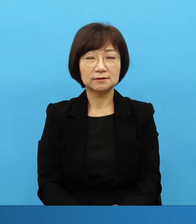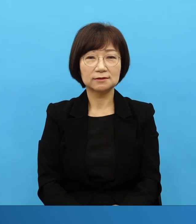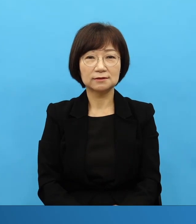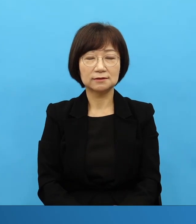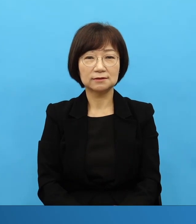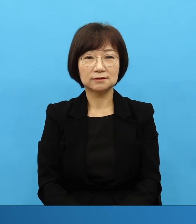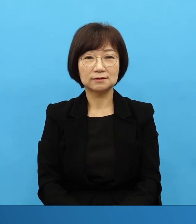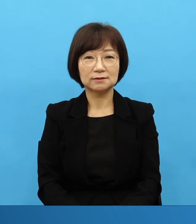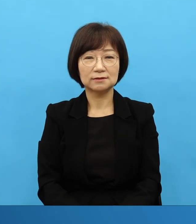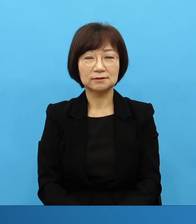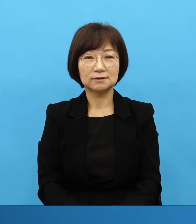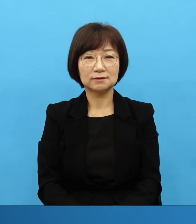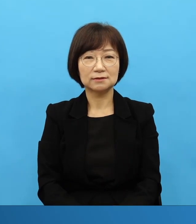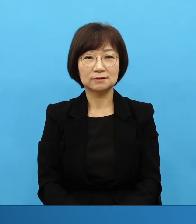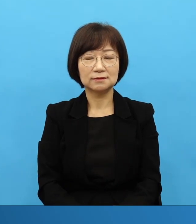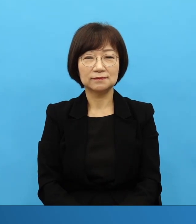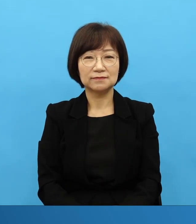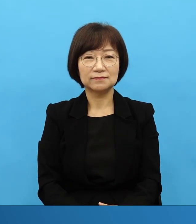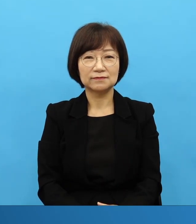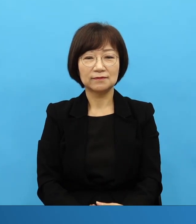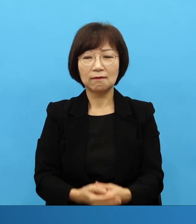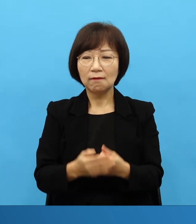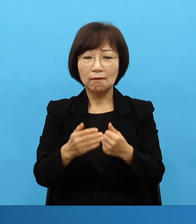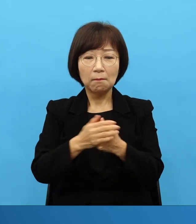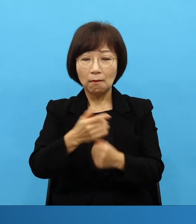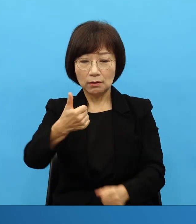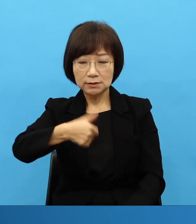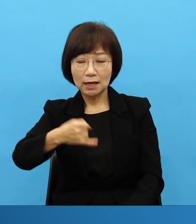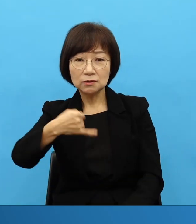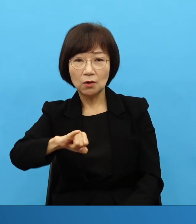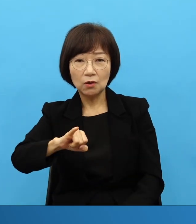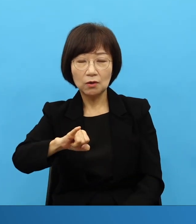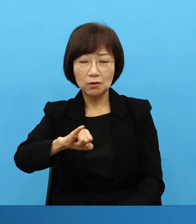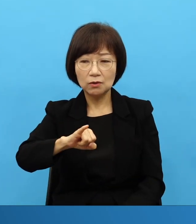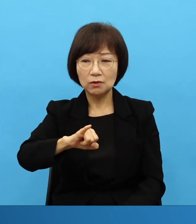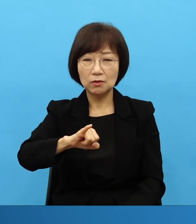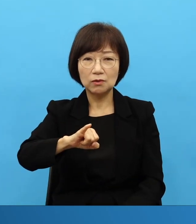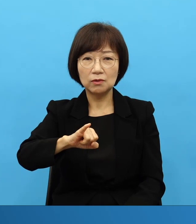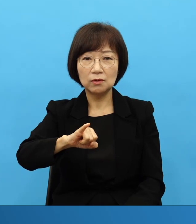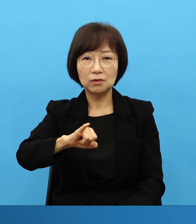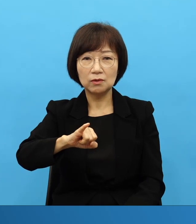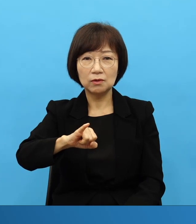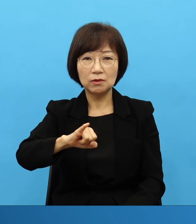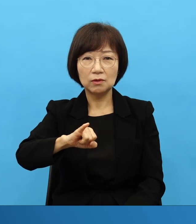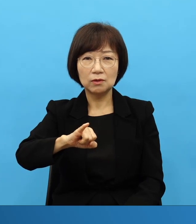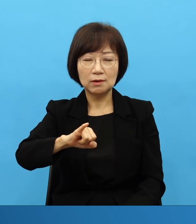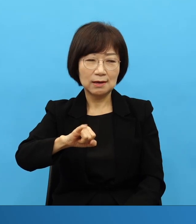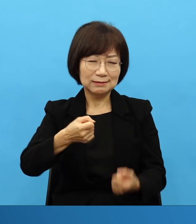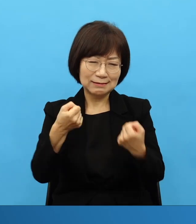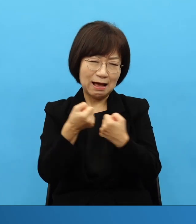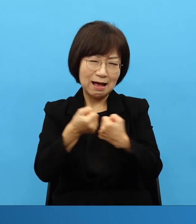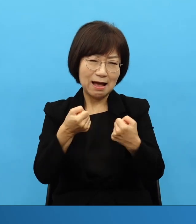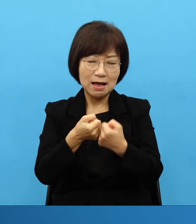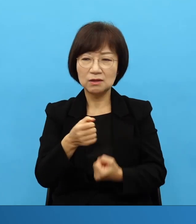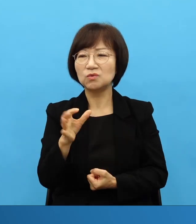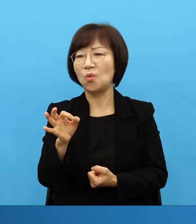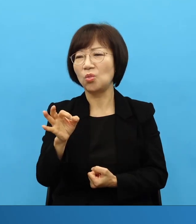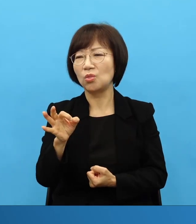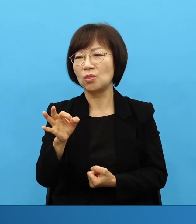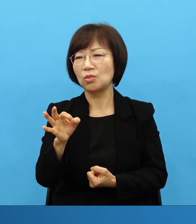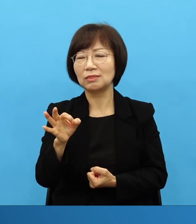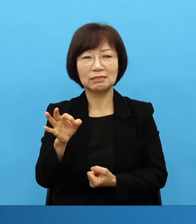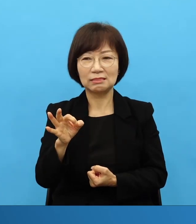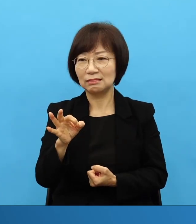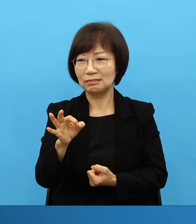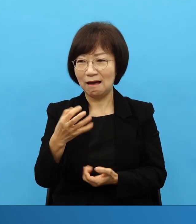he passed. 이러니까 이제 그 자녀들이 다 망할 정도로 싸워요. And the children, they fought so